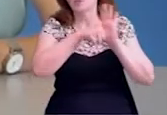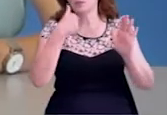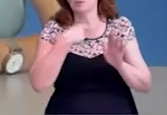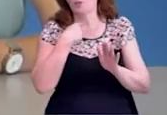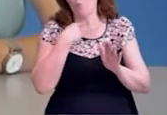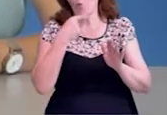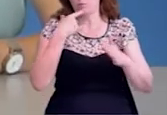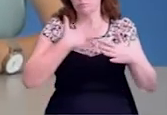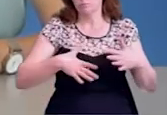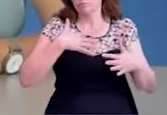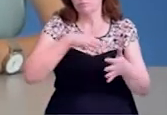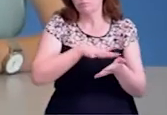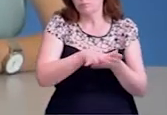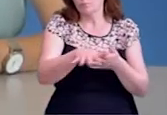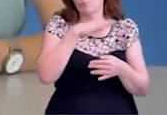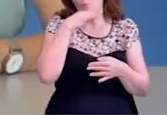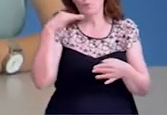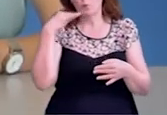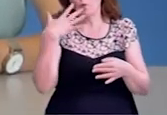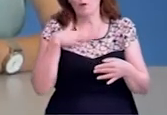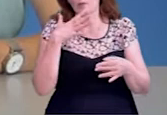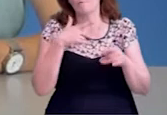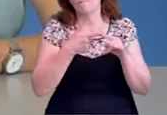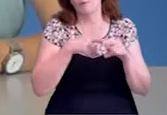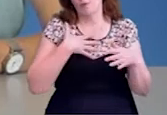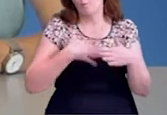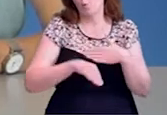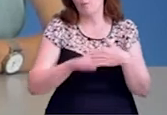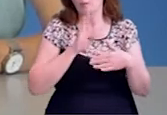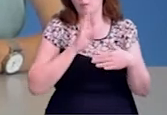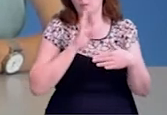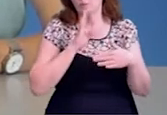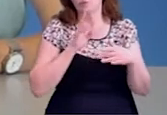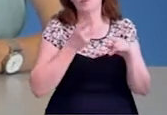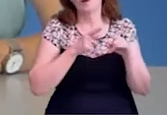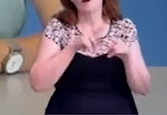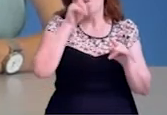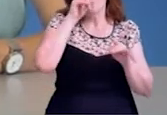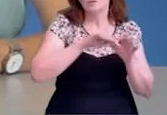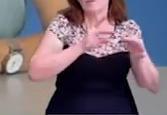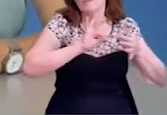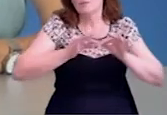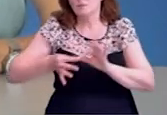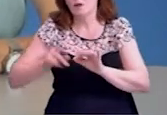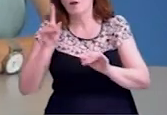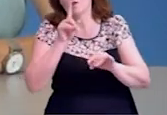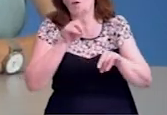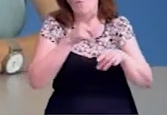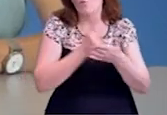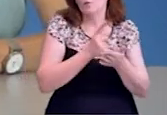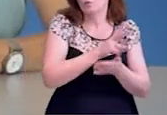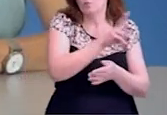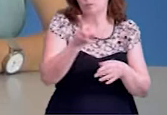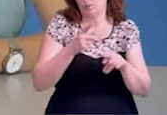Її доставили до лікарні, де вона померла від крововтрати. У поліції деталі розслідування або інформації про те, кого підозрюють у